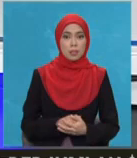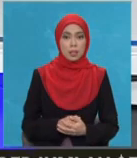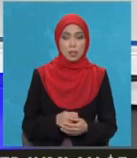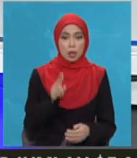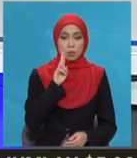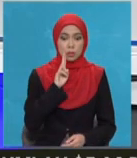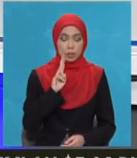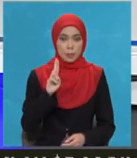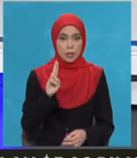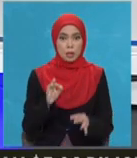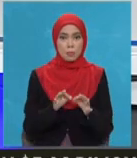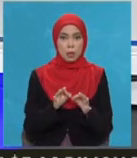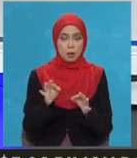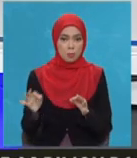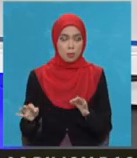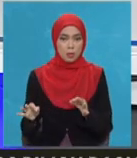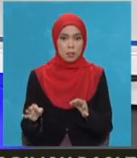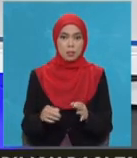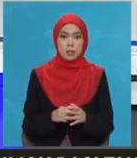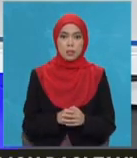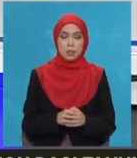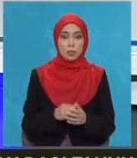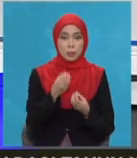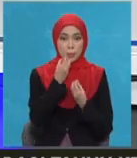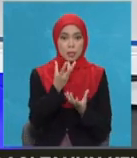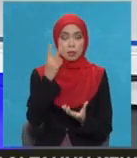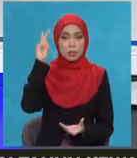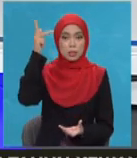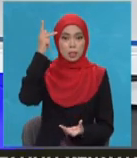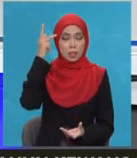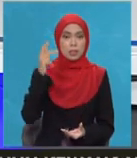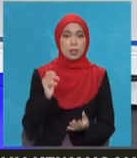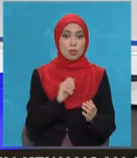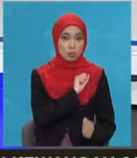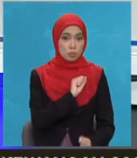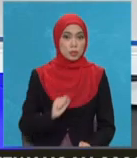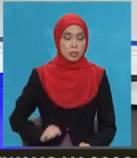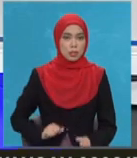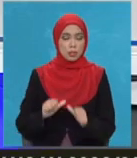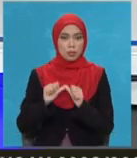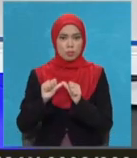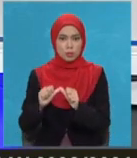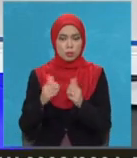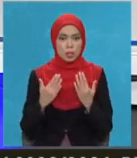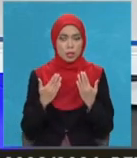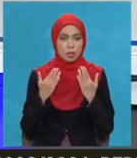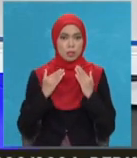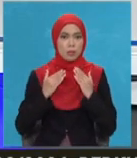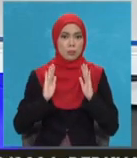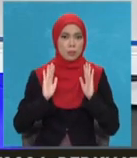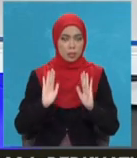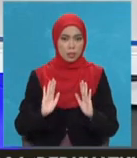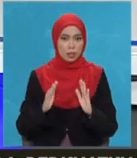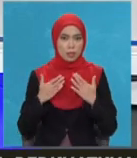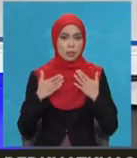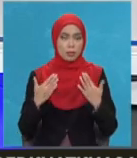antara lain menyentuh kerajaan ke bawah dulu yang maha Mulia akan terus komited menyediakan peruntukan bagi membolehkan